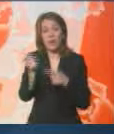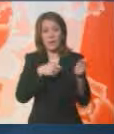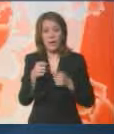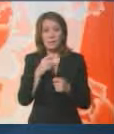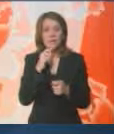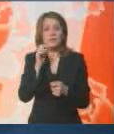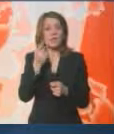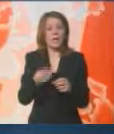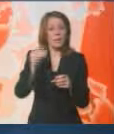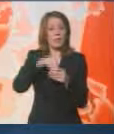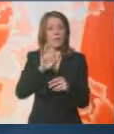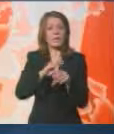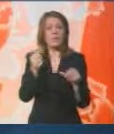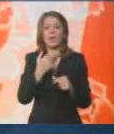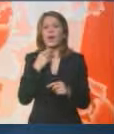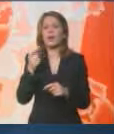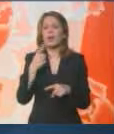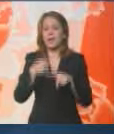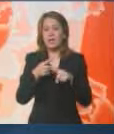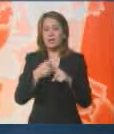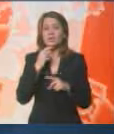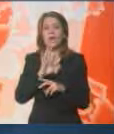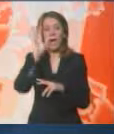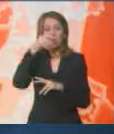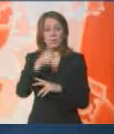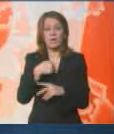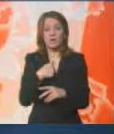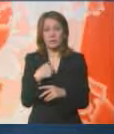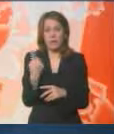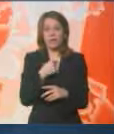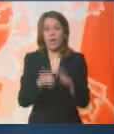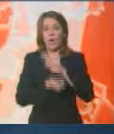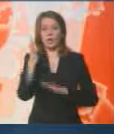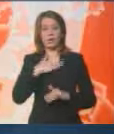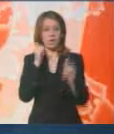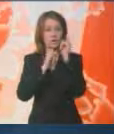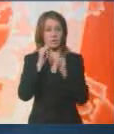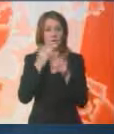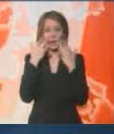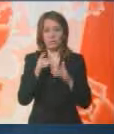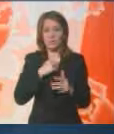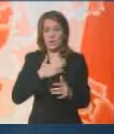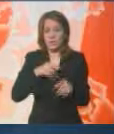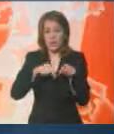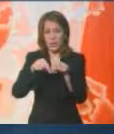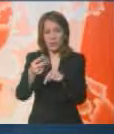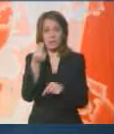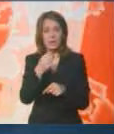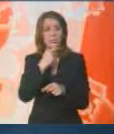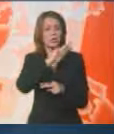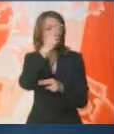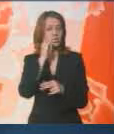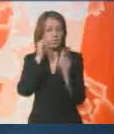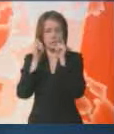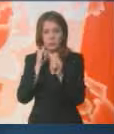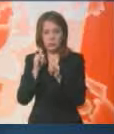jedini benefit će imati zemlje kao što su Grčka i Austrija, jer mi time stimulišemo odlazak naših turista na te destinacije i na razne druge. I